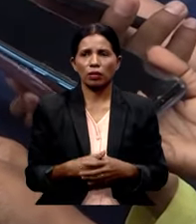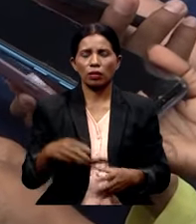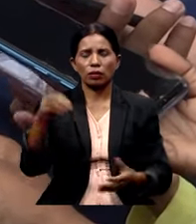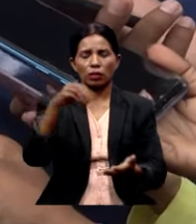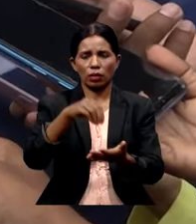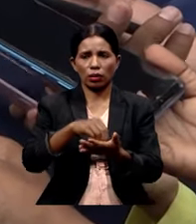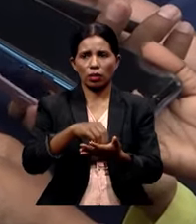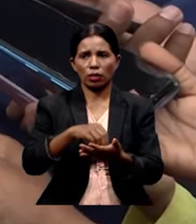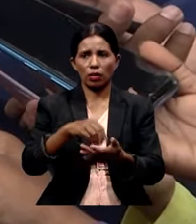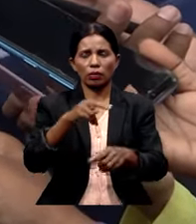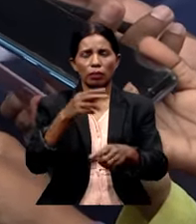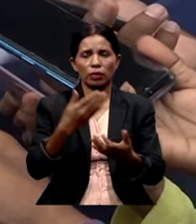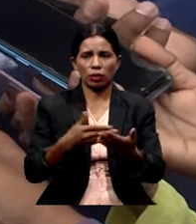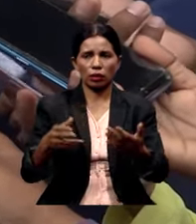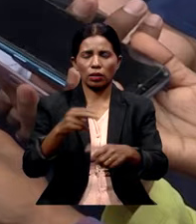produtu nasional.